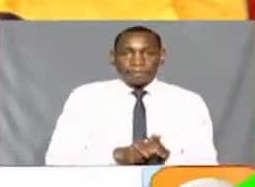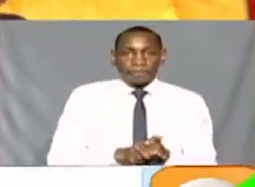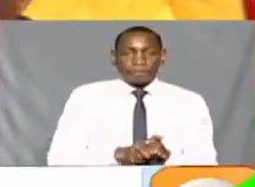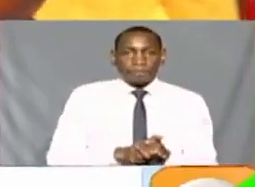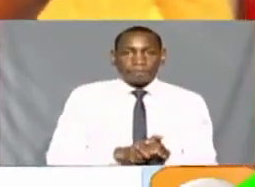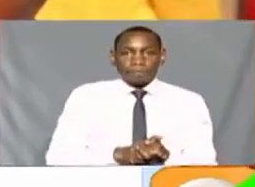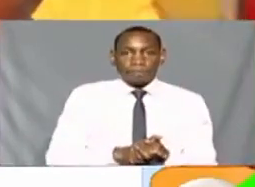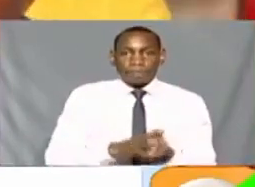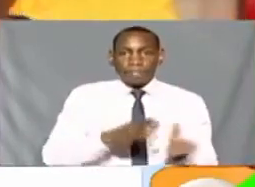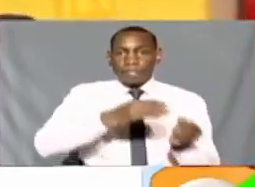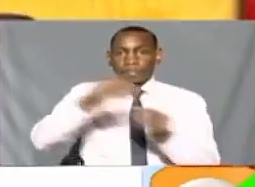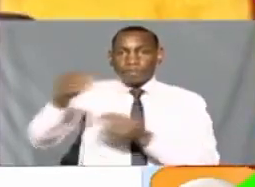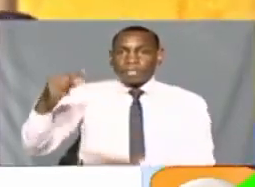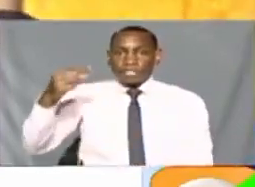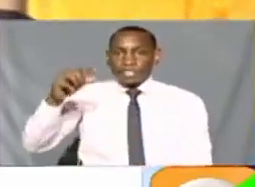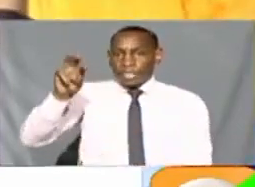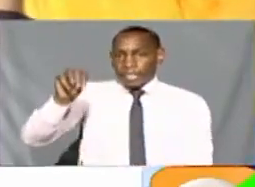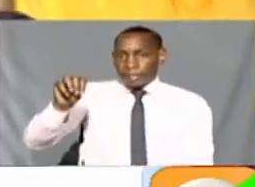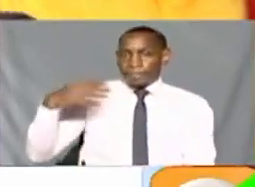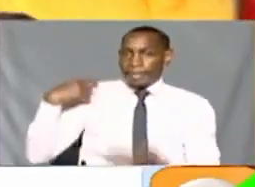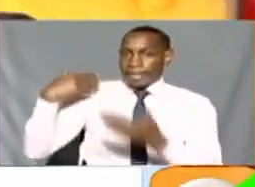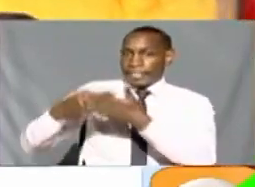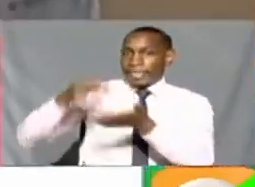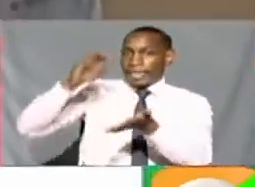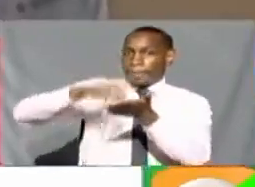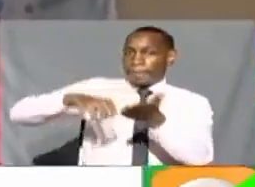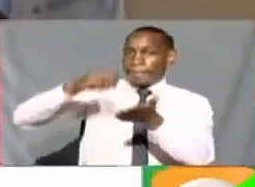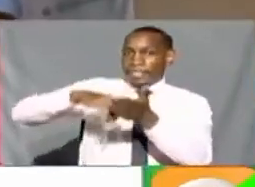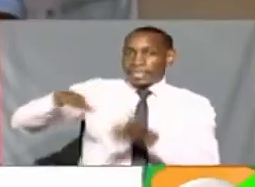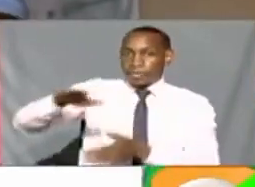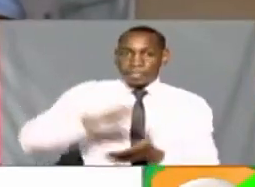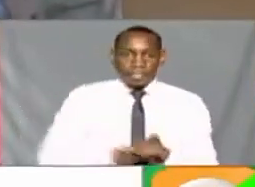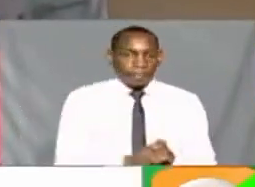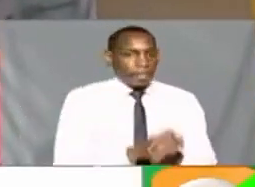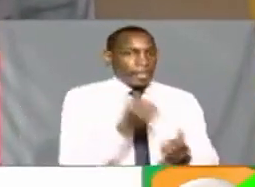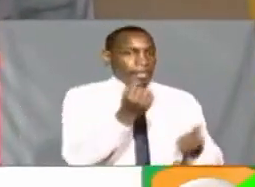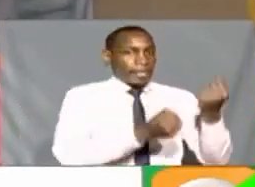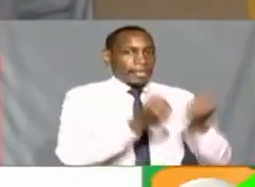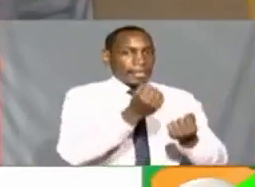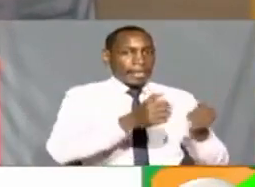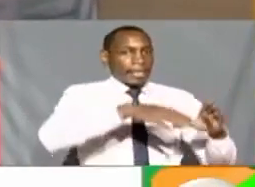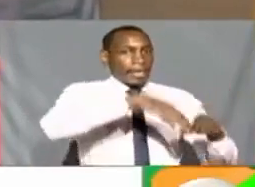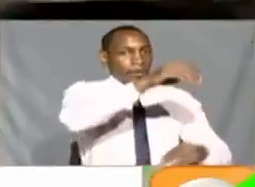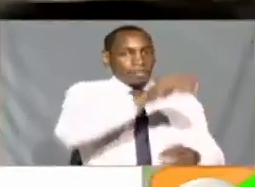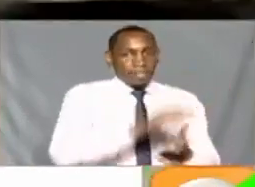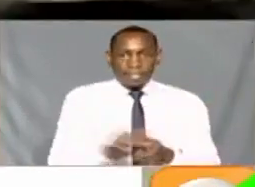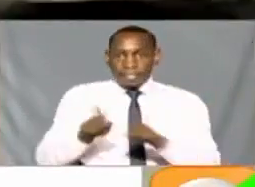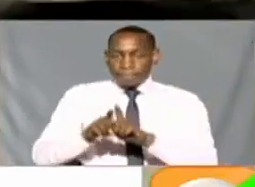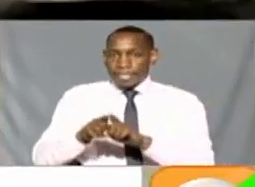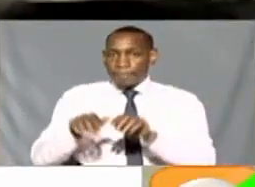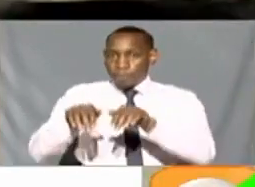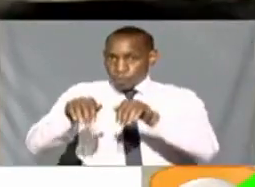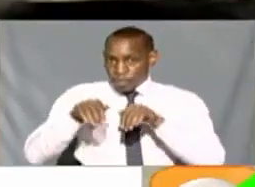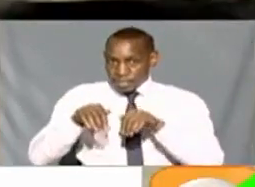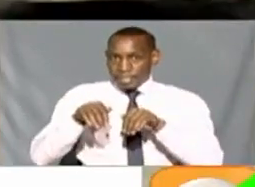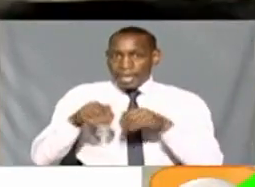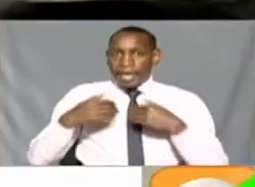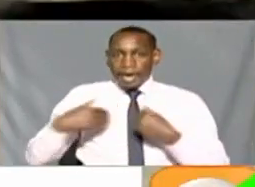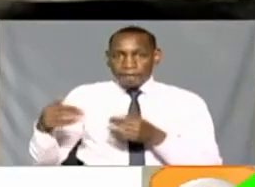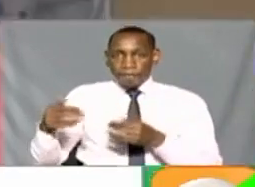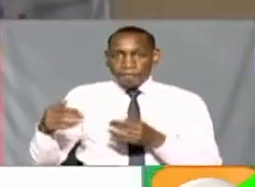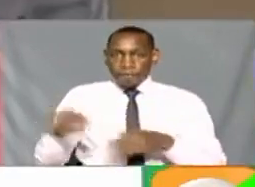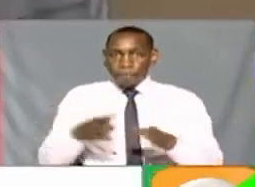kielekea GM mpaka Machakos. Gari la kulingu liko hapo nje linangoja kubeba